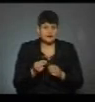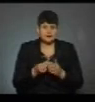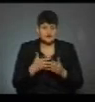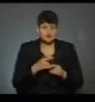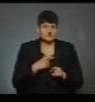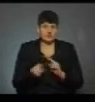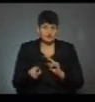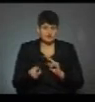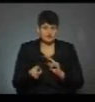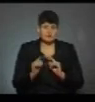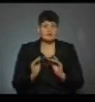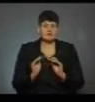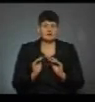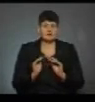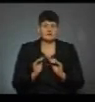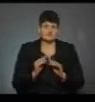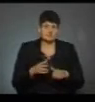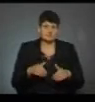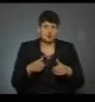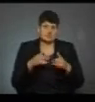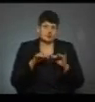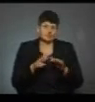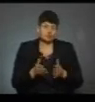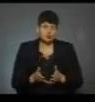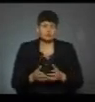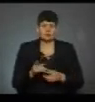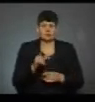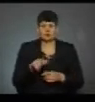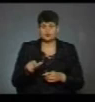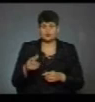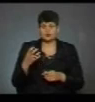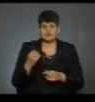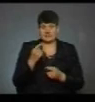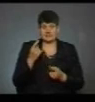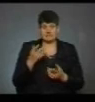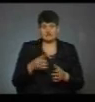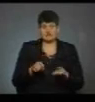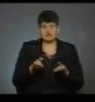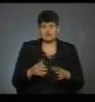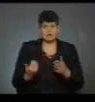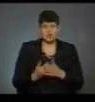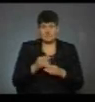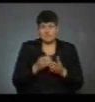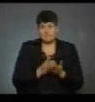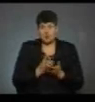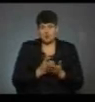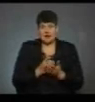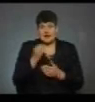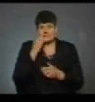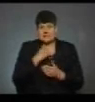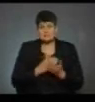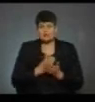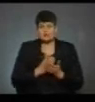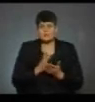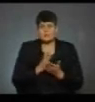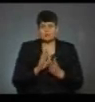швидко, встановлений спосіб і встановленою процедурою, тому що споживачі ще не визначилися з новими послугами. А старі послуги мають бути